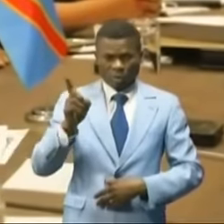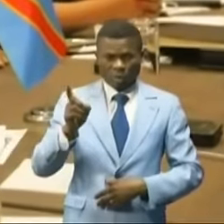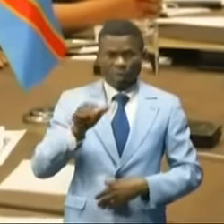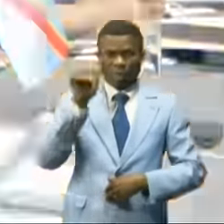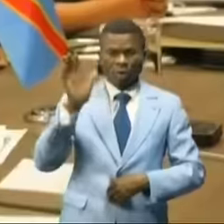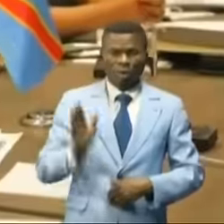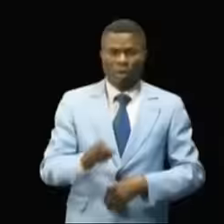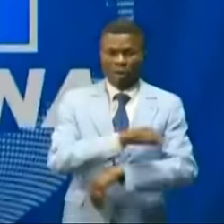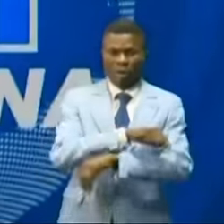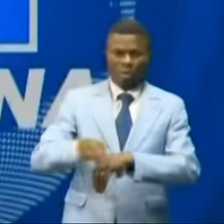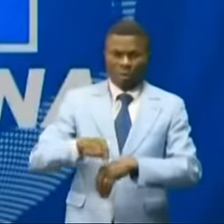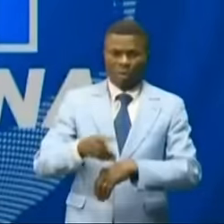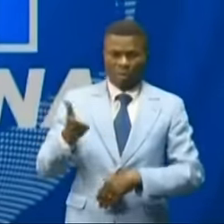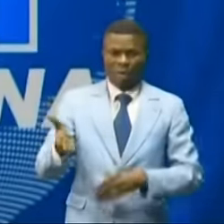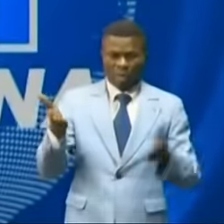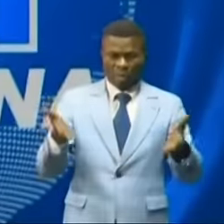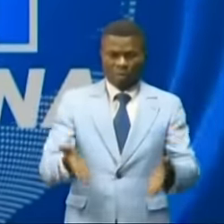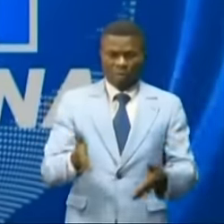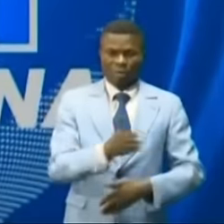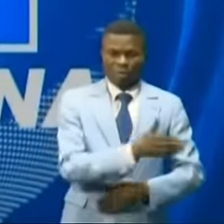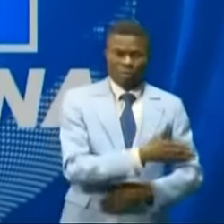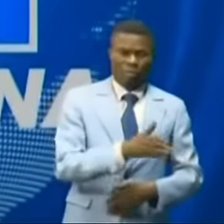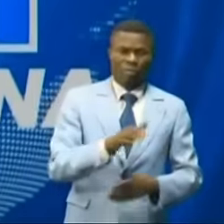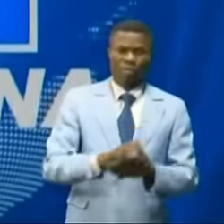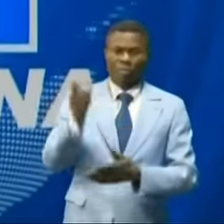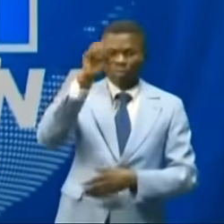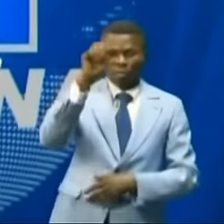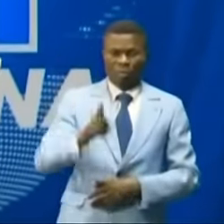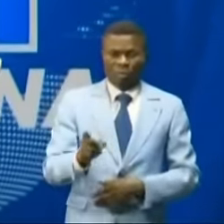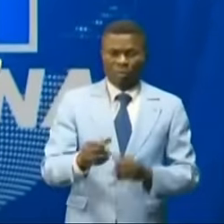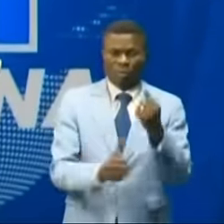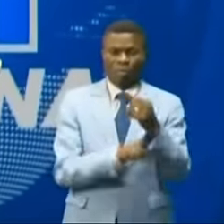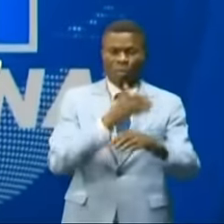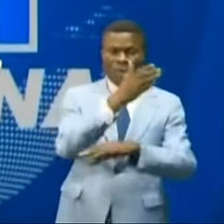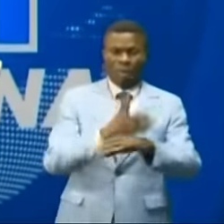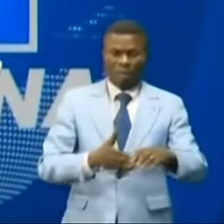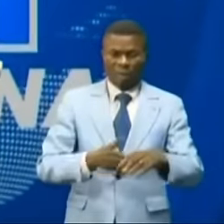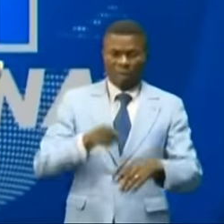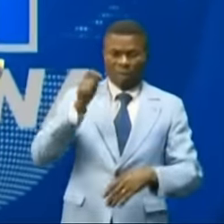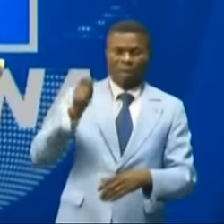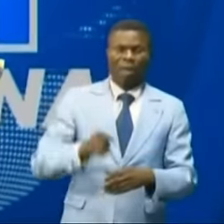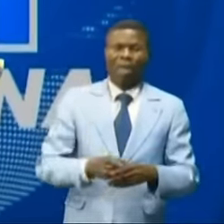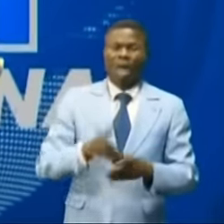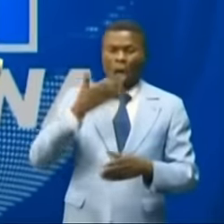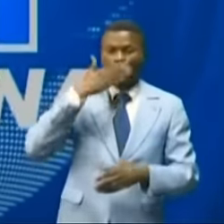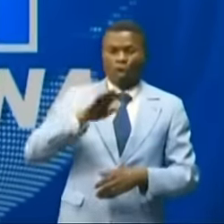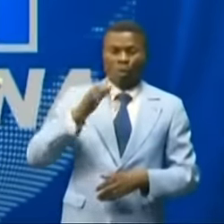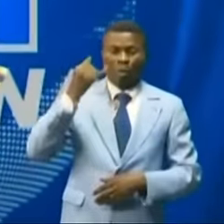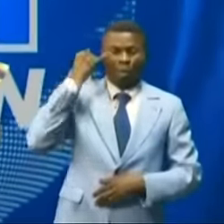directeur des cabinets. Plus ou moins 30 blessés de guerre soignés en Inde ont regagné le pays hier